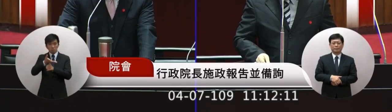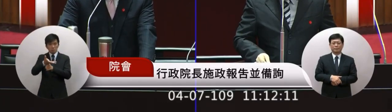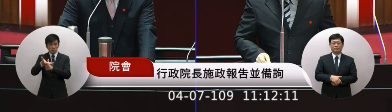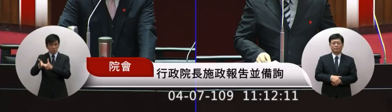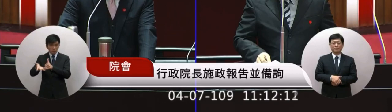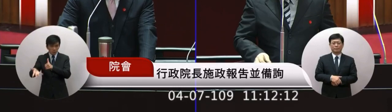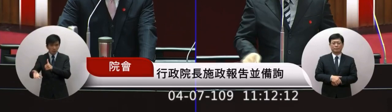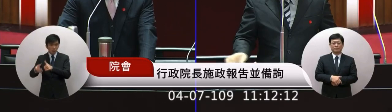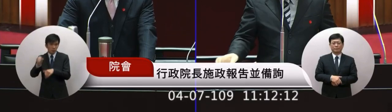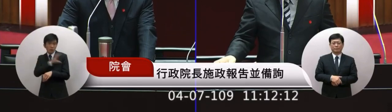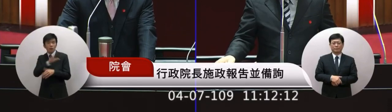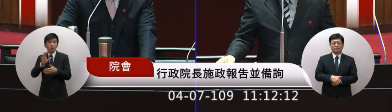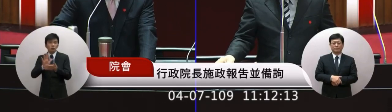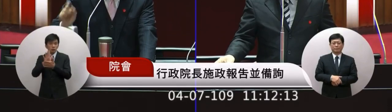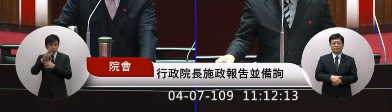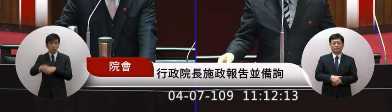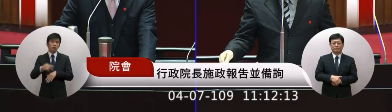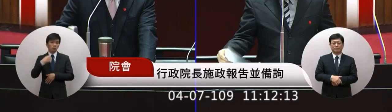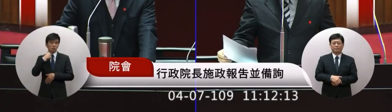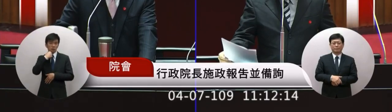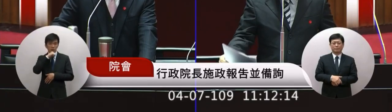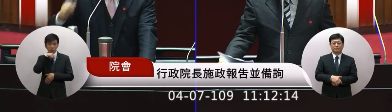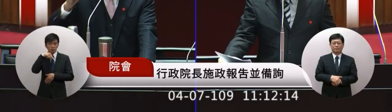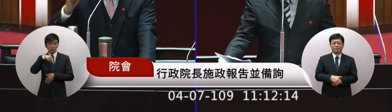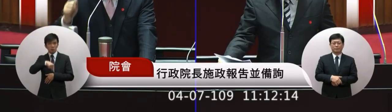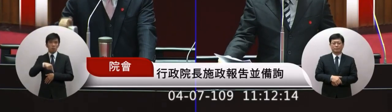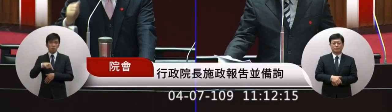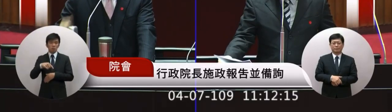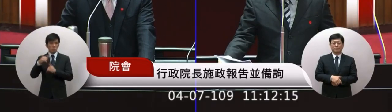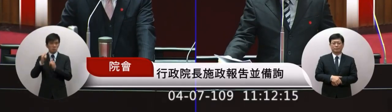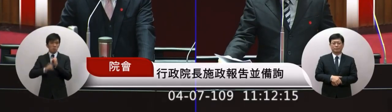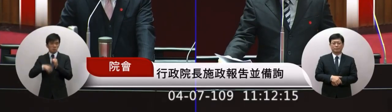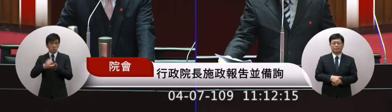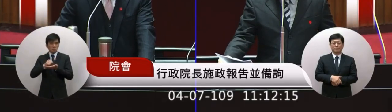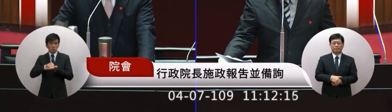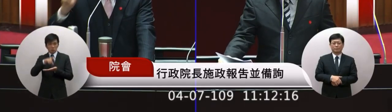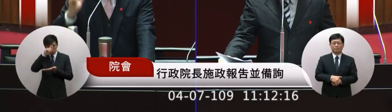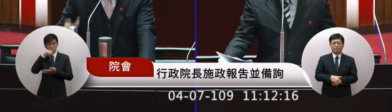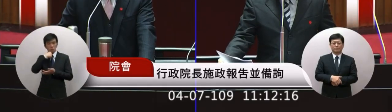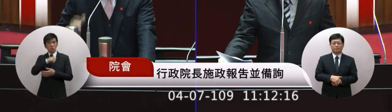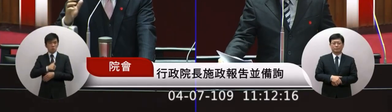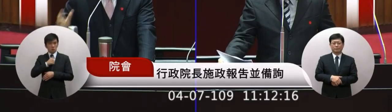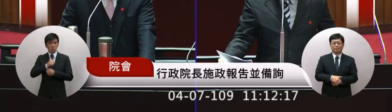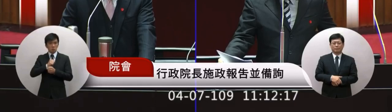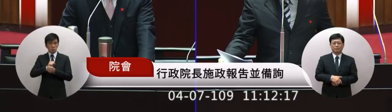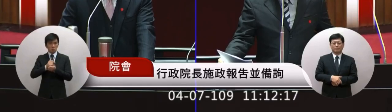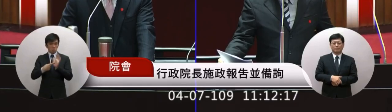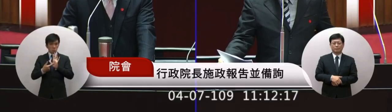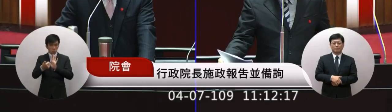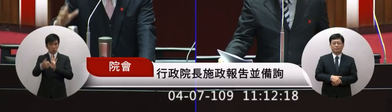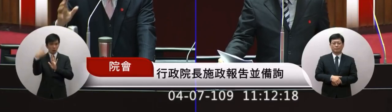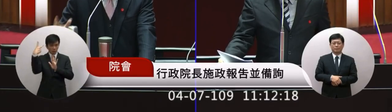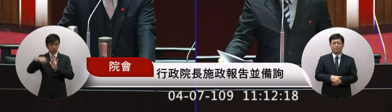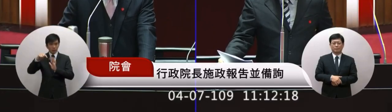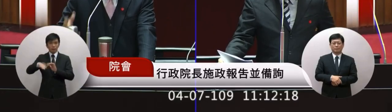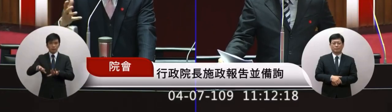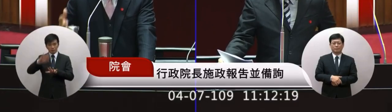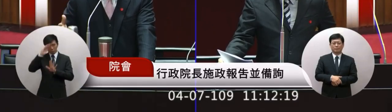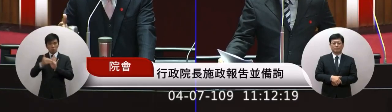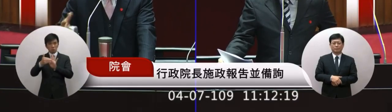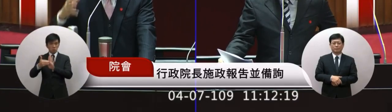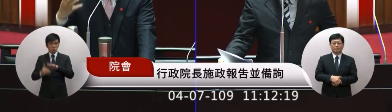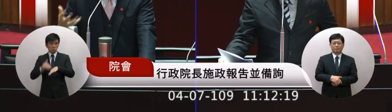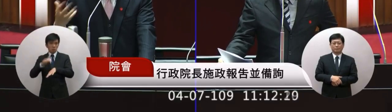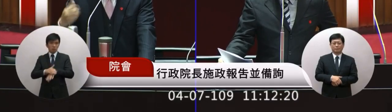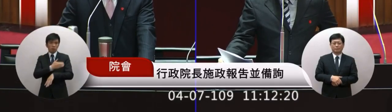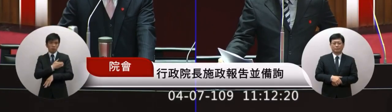之后，历史定位台湾的这个阶段，我们真的做得最好，我们也度过了这个危机，甚至于让